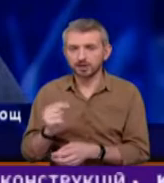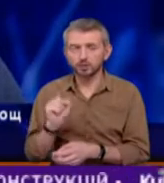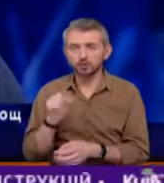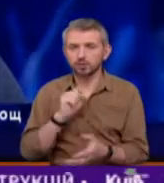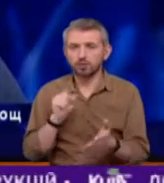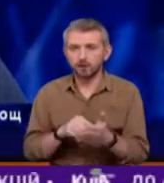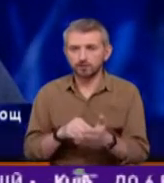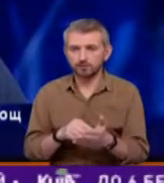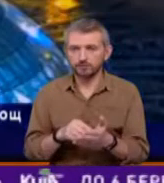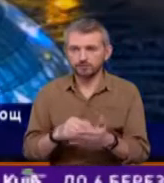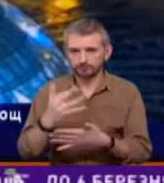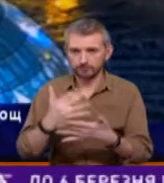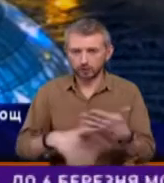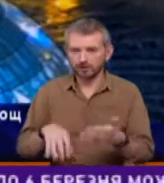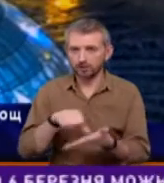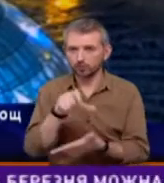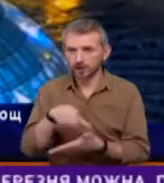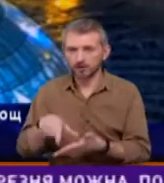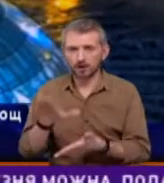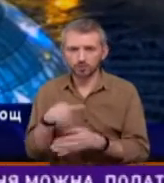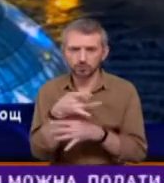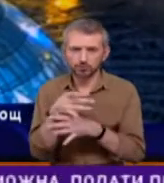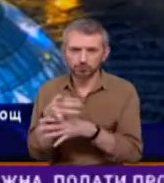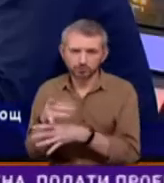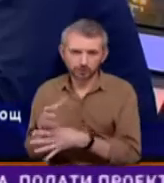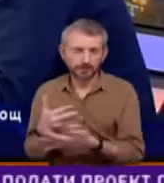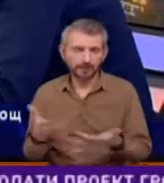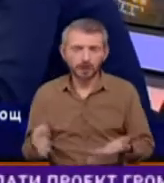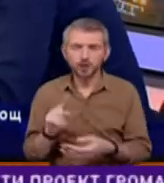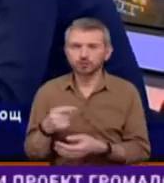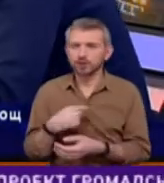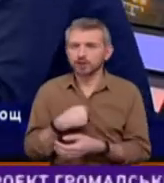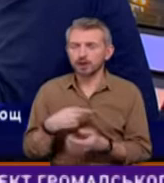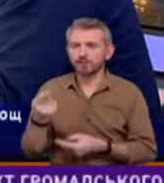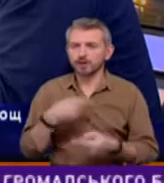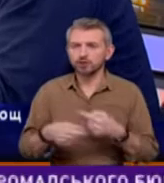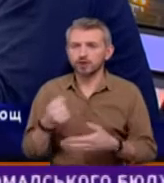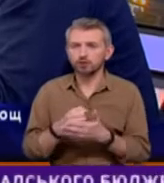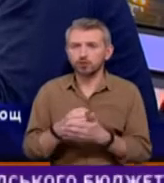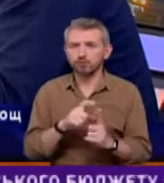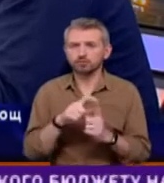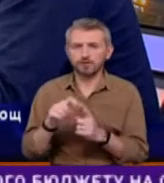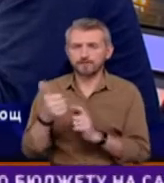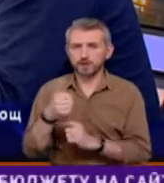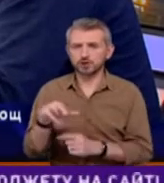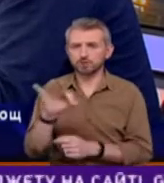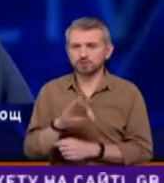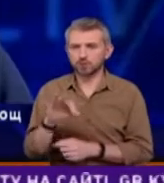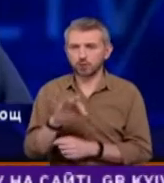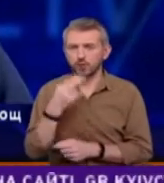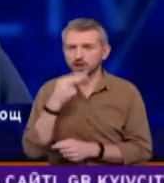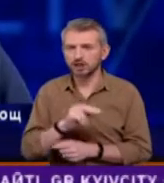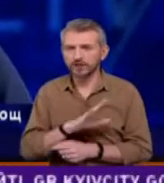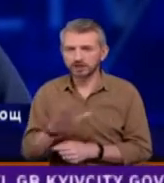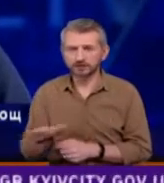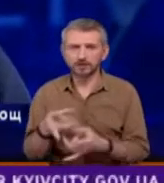попав в меню всіх учасників, потім вже йде відсів і таке інше. Чому я, знову ж таки, вертаюся до тези першої про